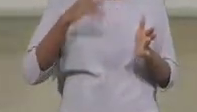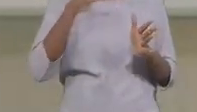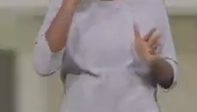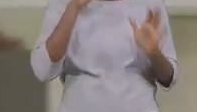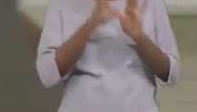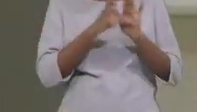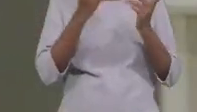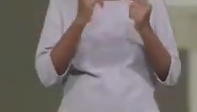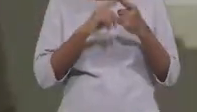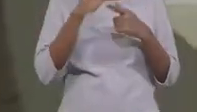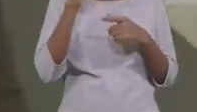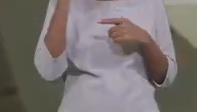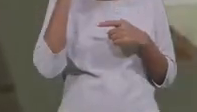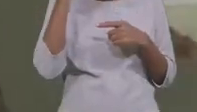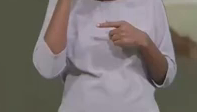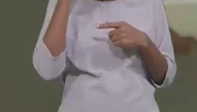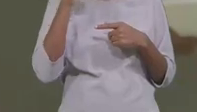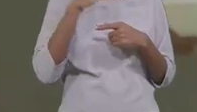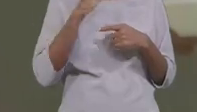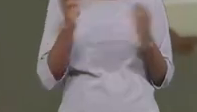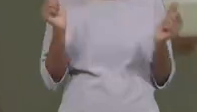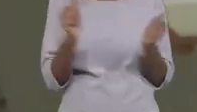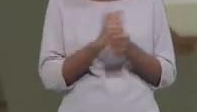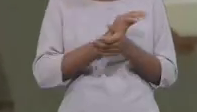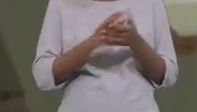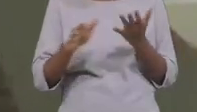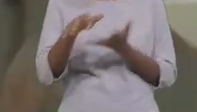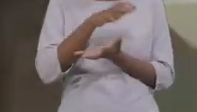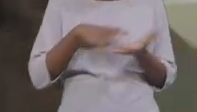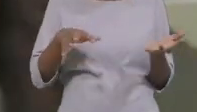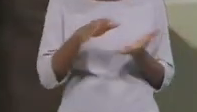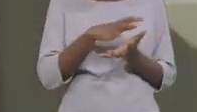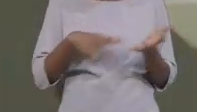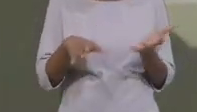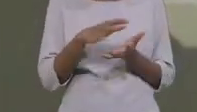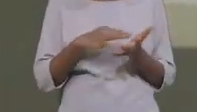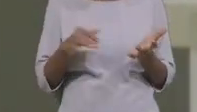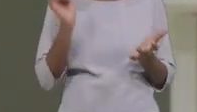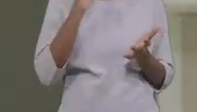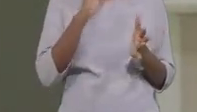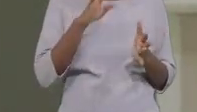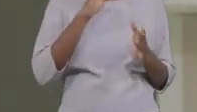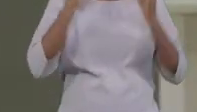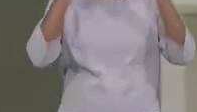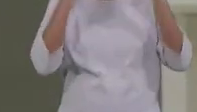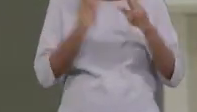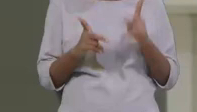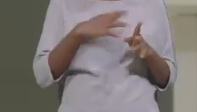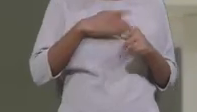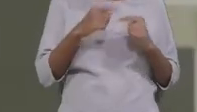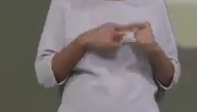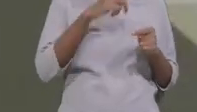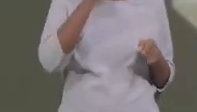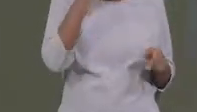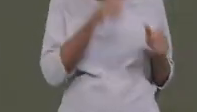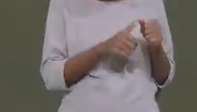chose, et ils pensent à toi, leur image vient dans ta tête, tu